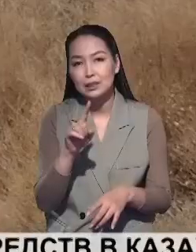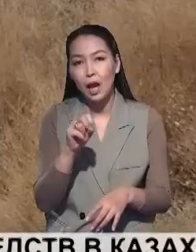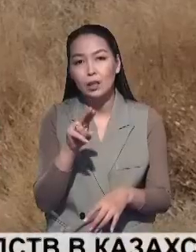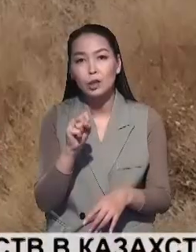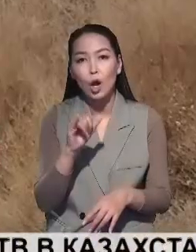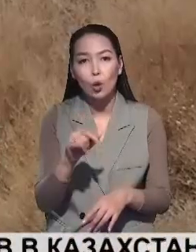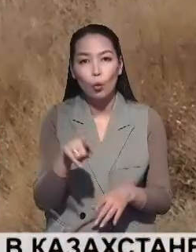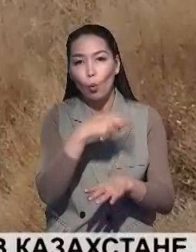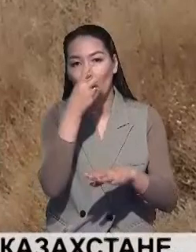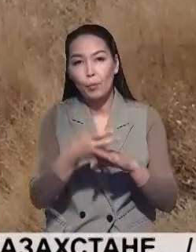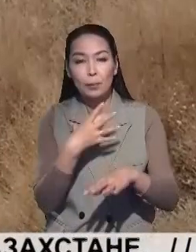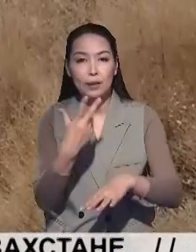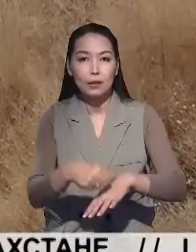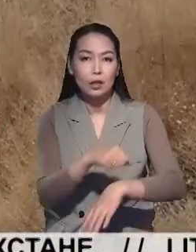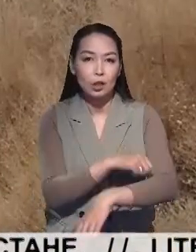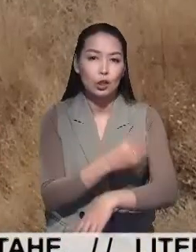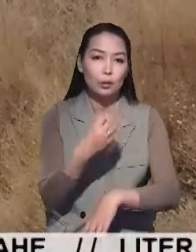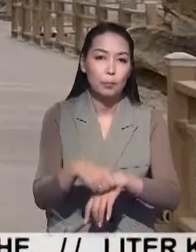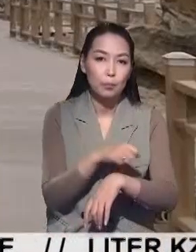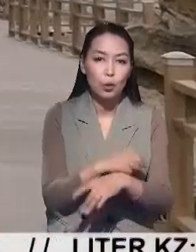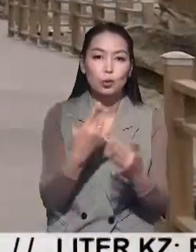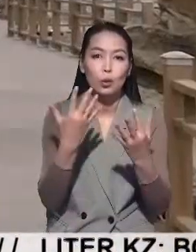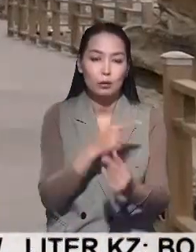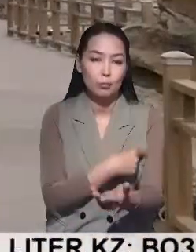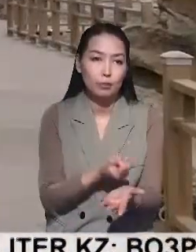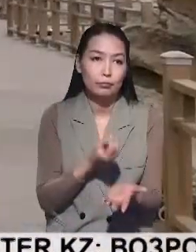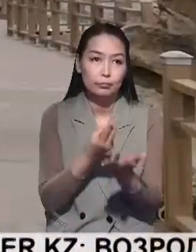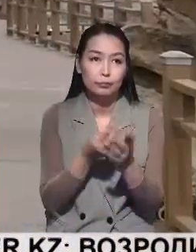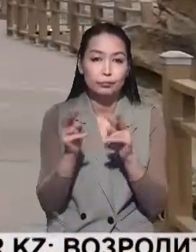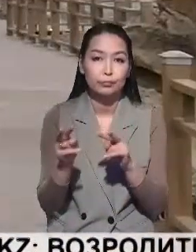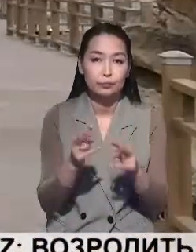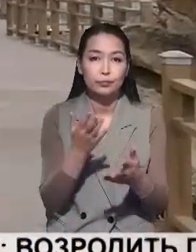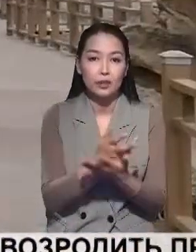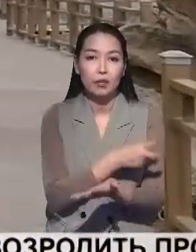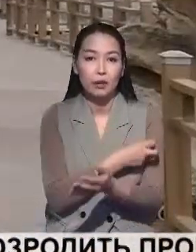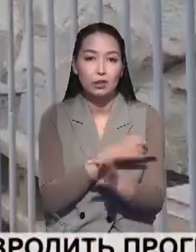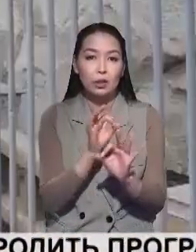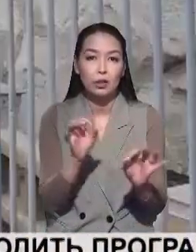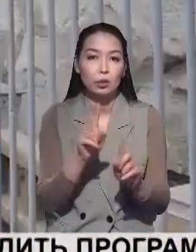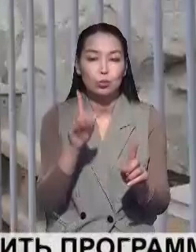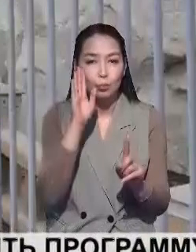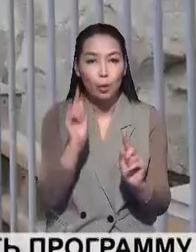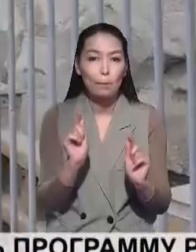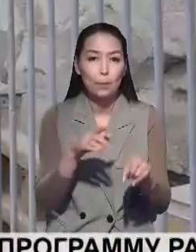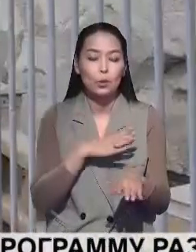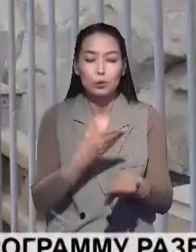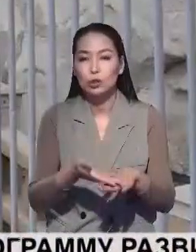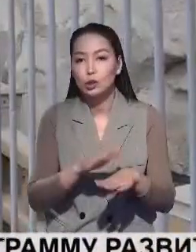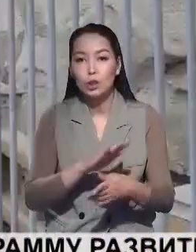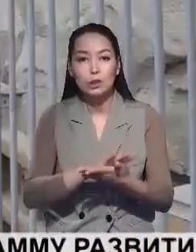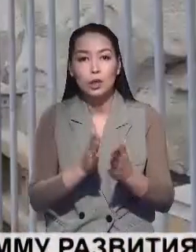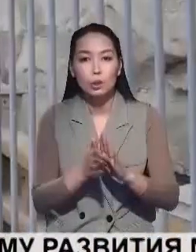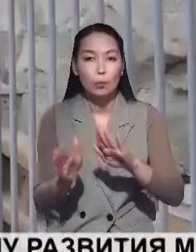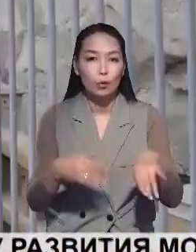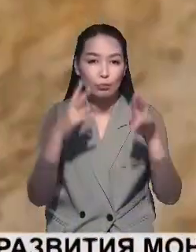высоты 3-4 метров и уже несколько дней находится под наблюдением медиков. Врачи рассказали, что поступил мальчик в тяжелом состоянии.